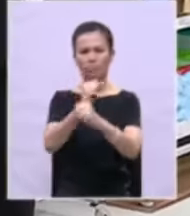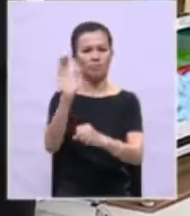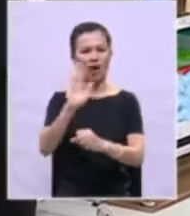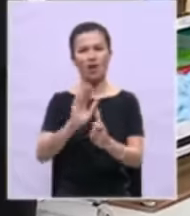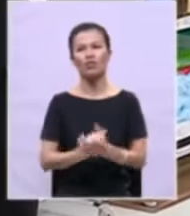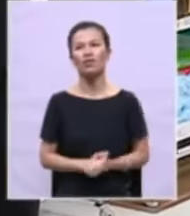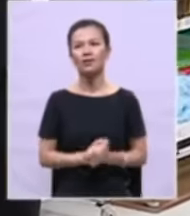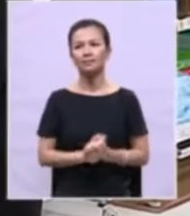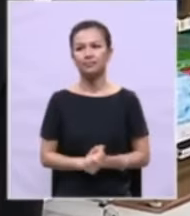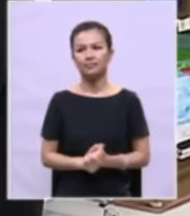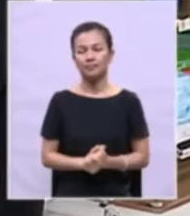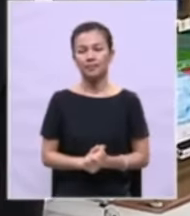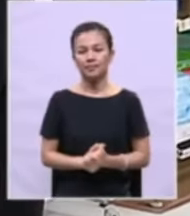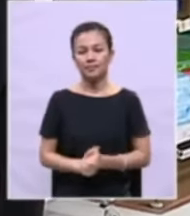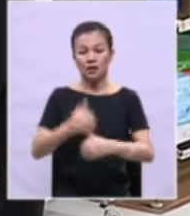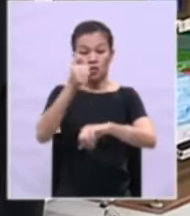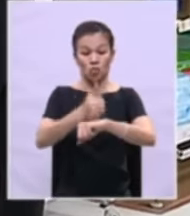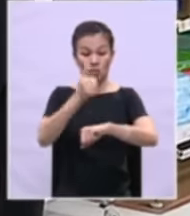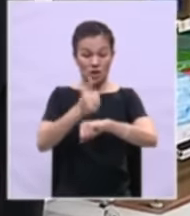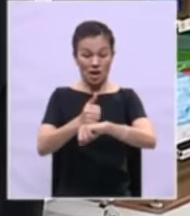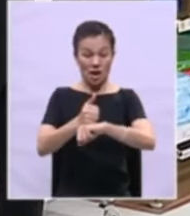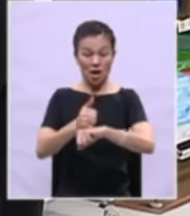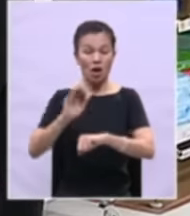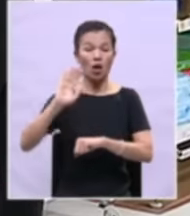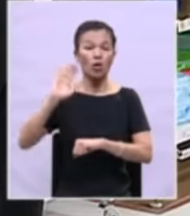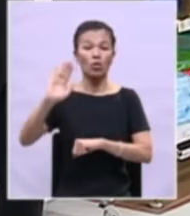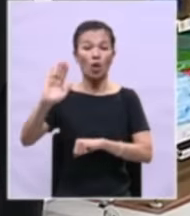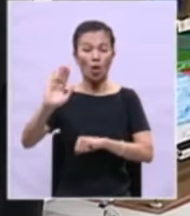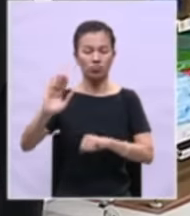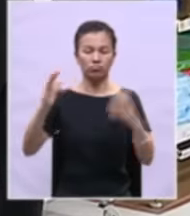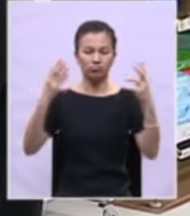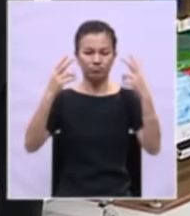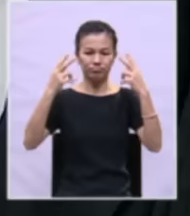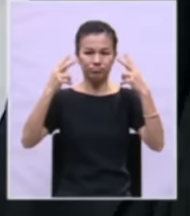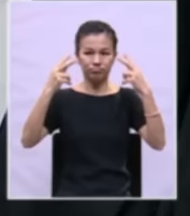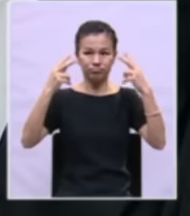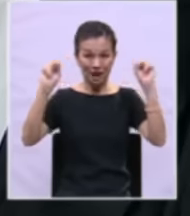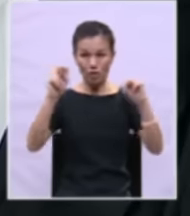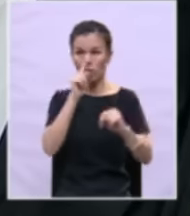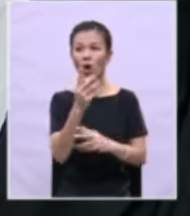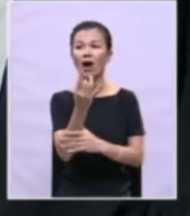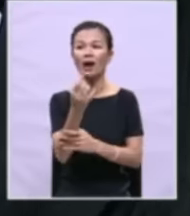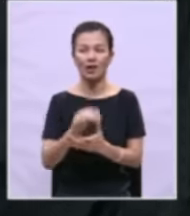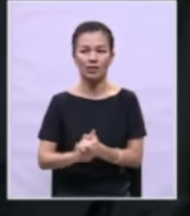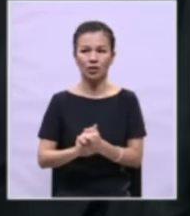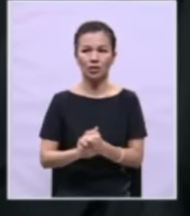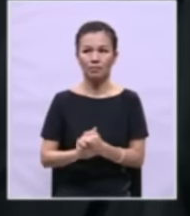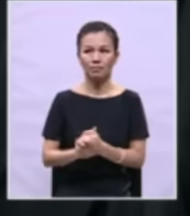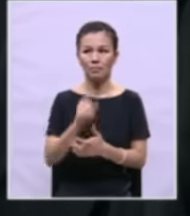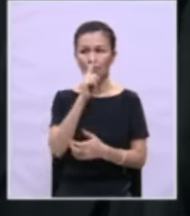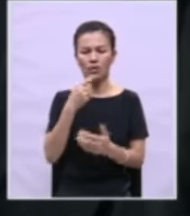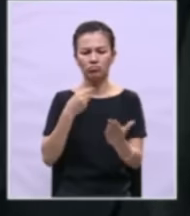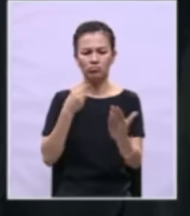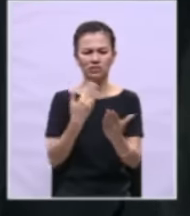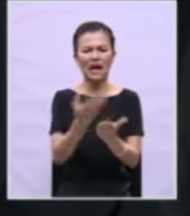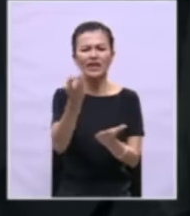จันทร์โอชานายกรัฐมนตรีหัวหน้าคสช.ได้ขอความเห็นใจให้กับผู้ที่มีรายได้น้อยที่ไม่สามารถหาซื้อเสื้อดำเ